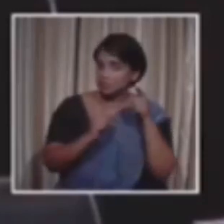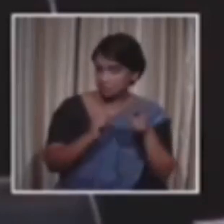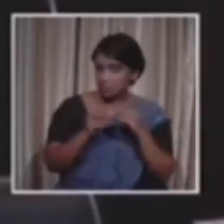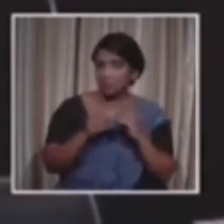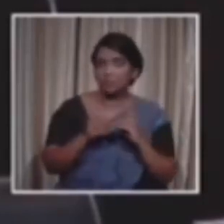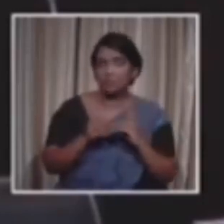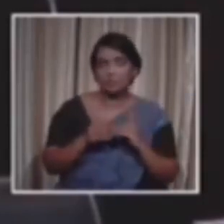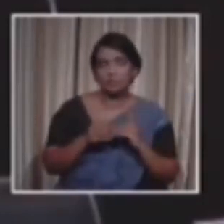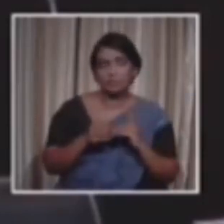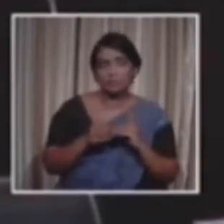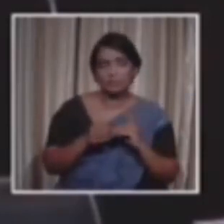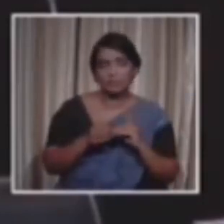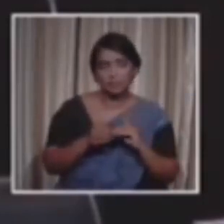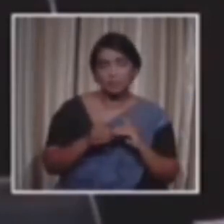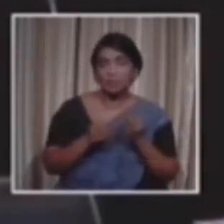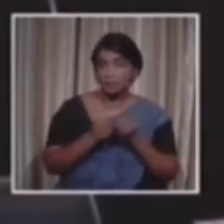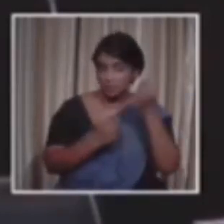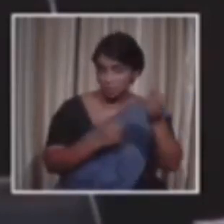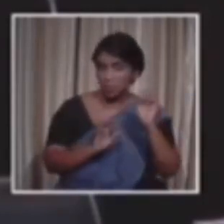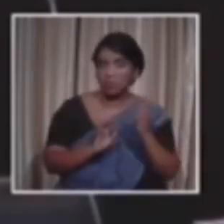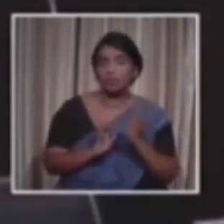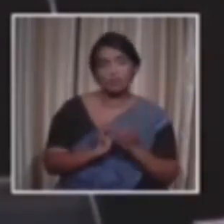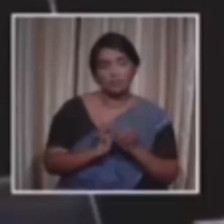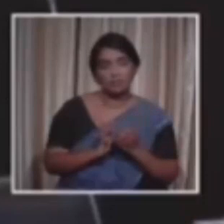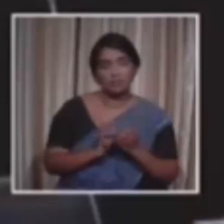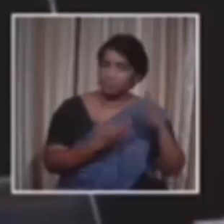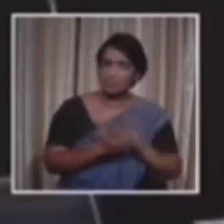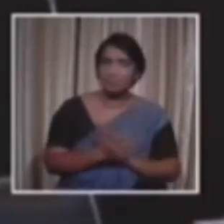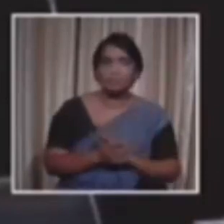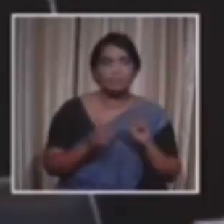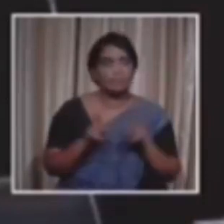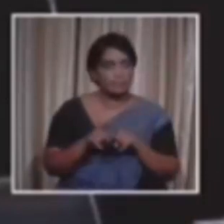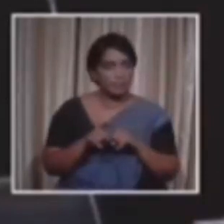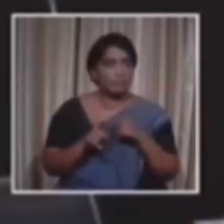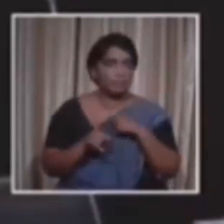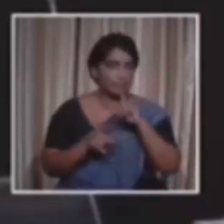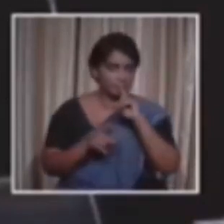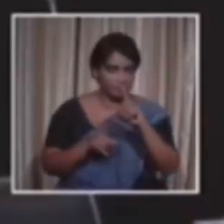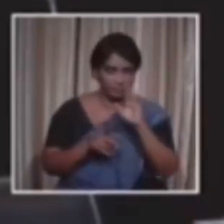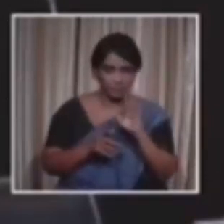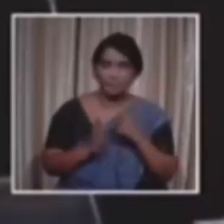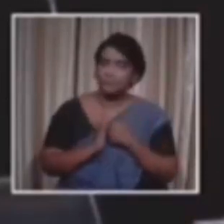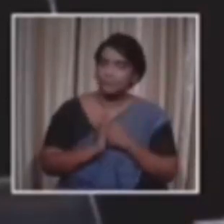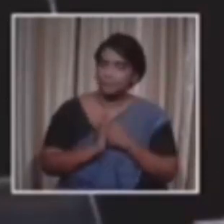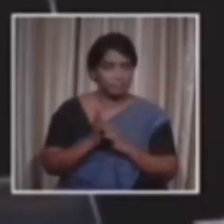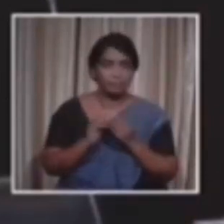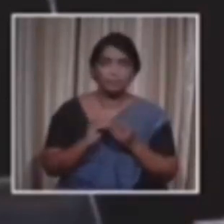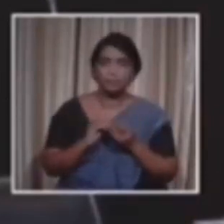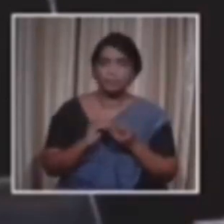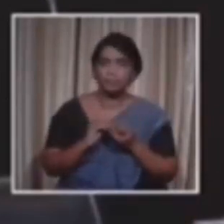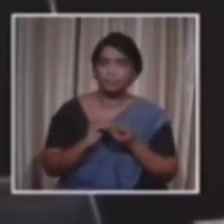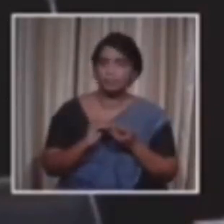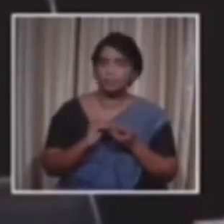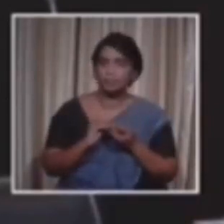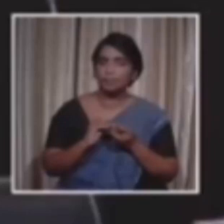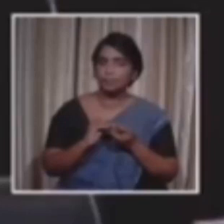அதையும் அதிலே குறிப்பிட்டு ஒப்பந்தம் செய்யப்பட வேண்டும் என்பதுதான் என்னுடைய ஒரு கோரிக்கையாக இருக்க முடியும். கௌரவ பிரதமர் அவர்கள் பேசுகின்ற போது ஒரு விஷயத்தை